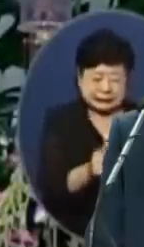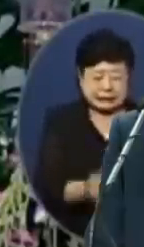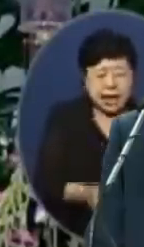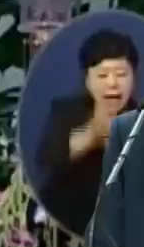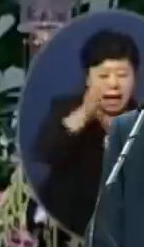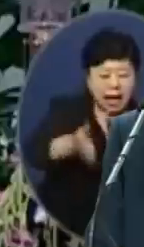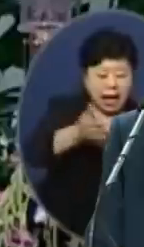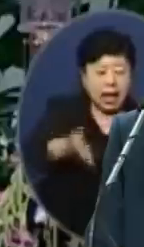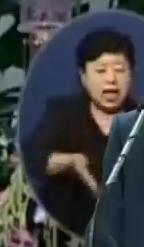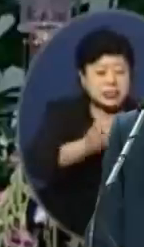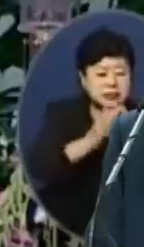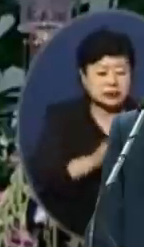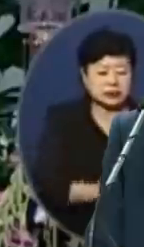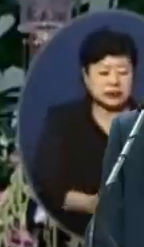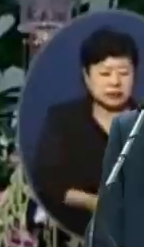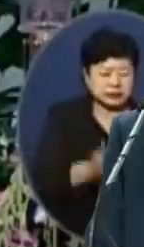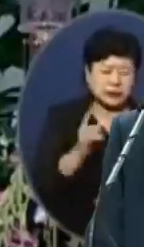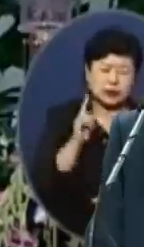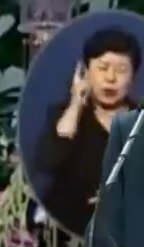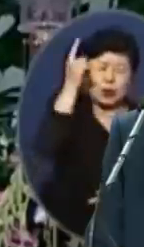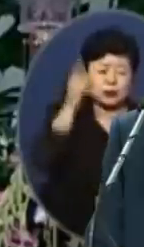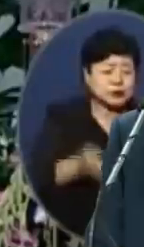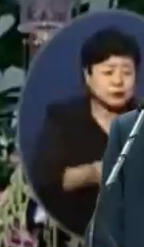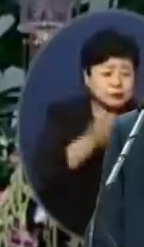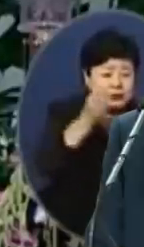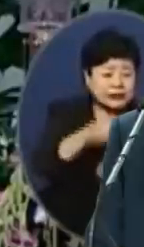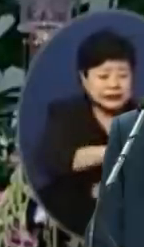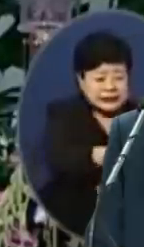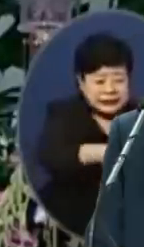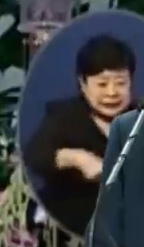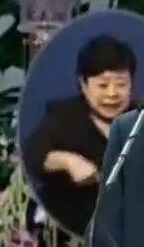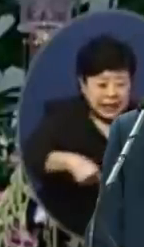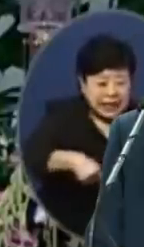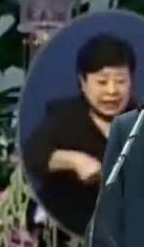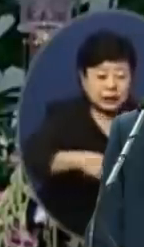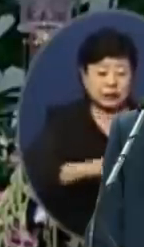짓고 있는데 초고층 빌딩은 자로서